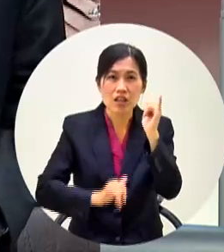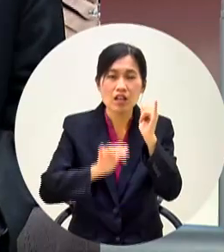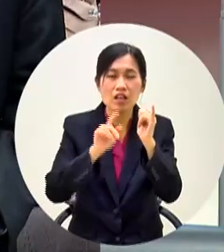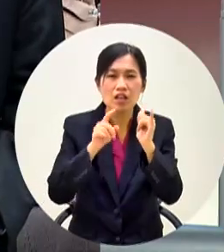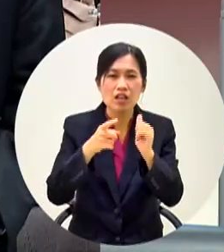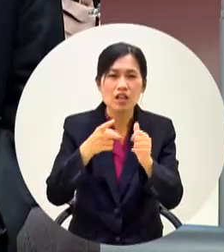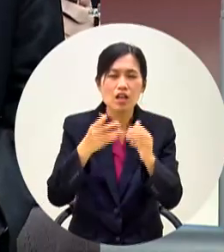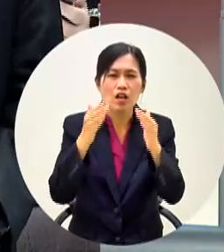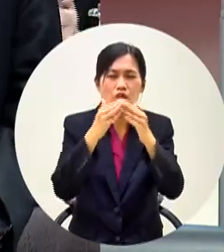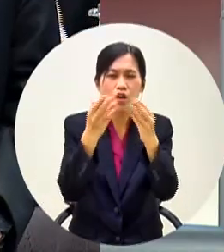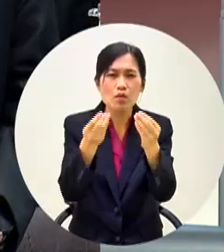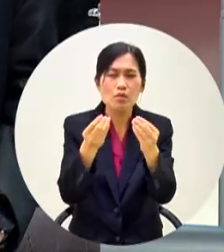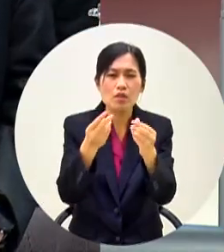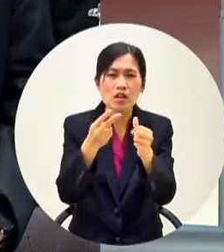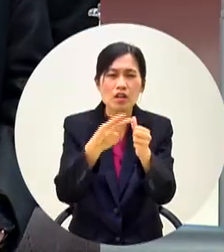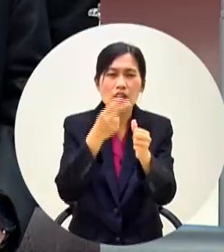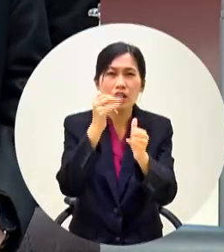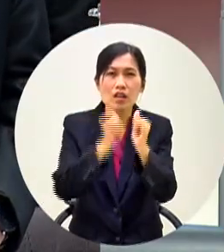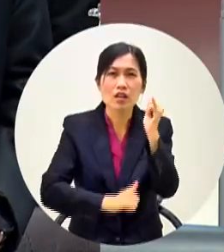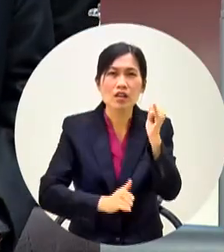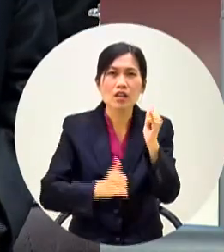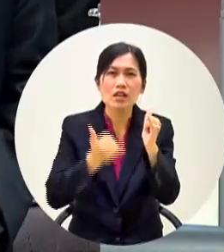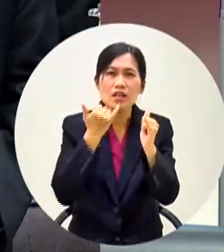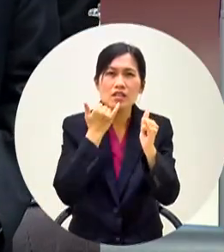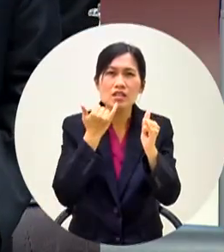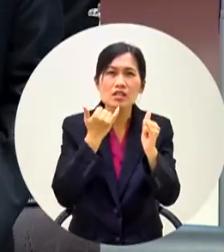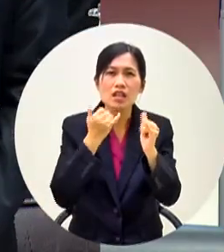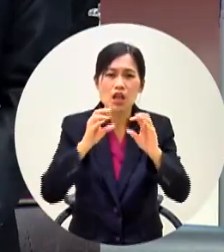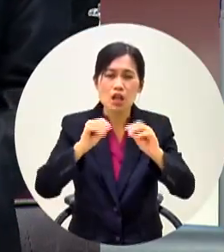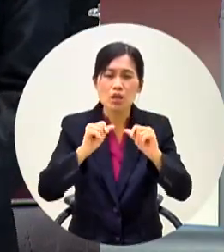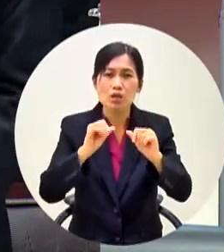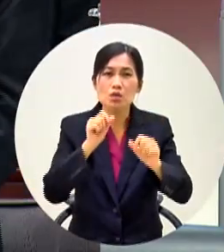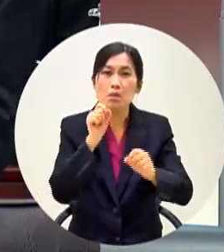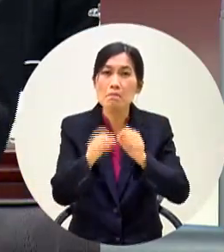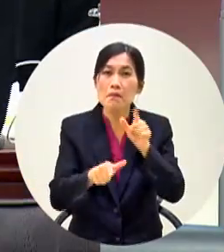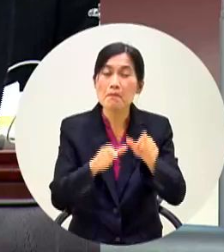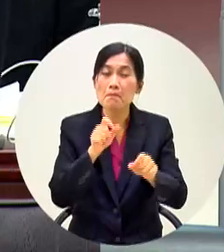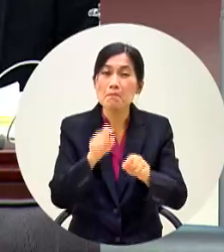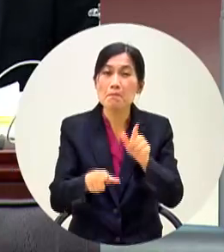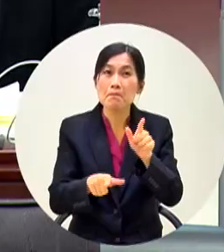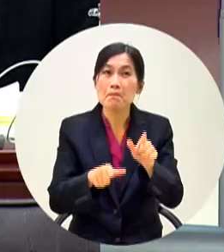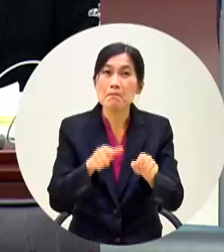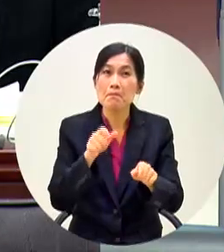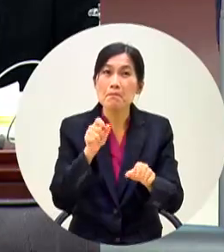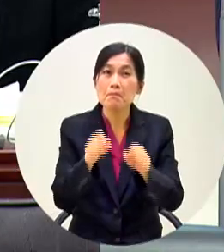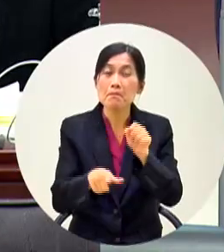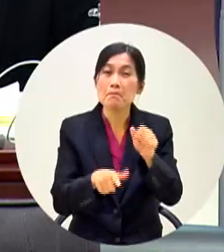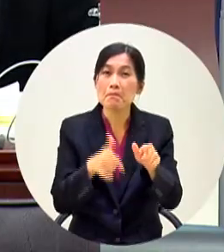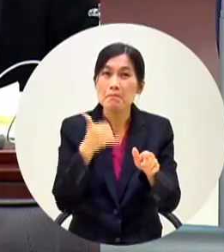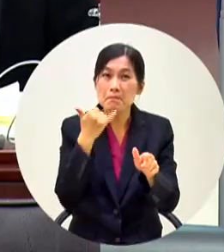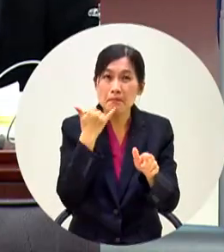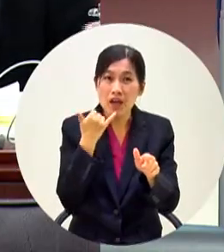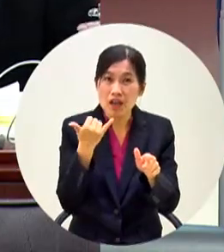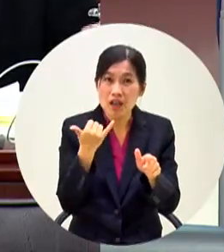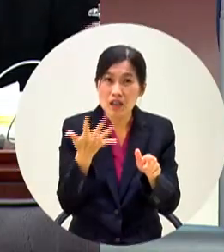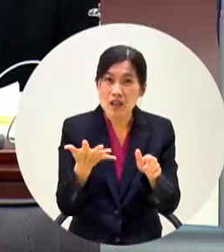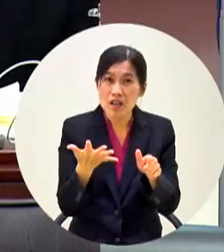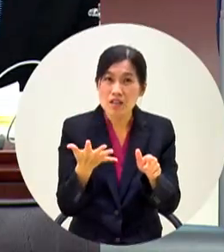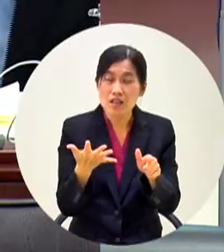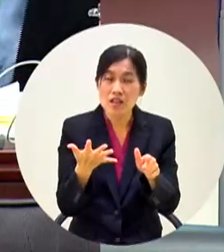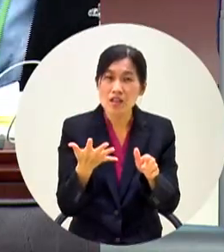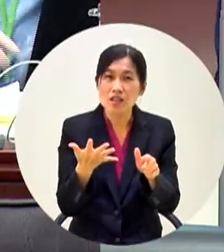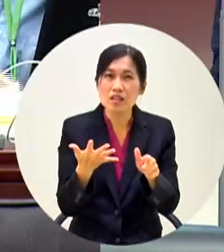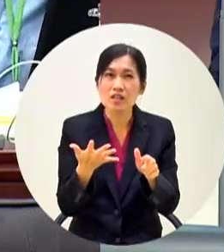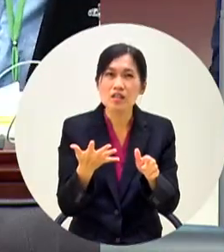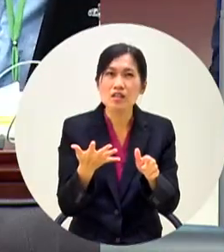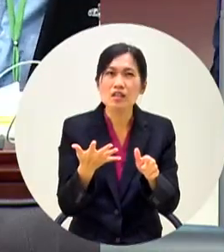代是不是可以开放土地的认购？可以开放土地的认购，有可能吗？